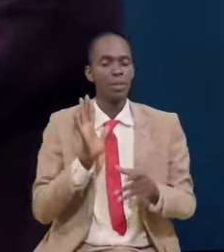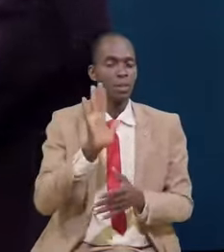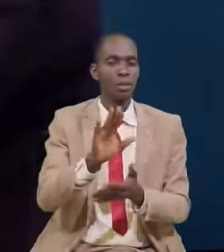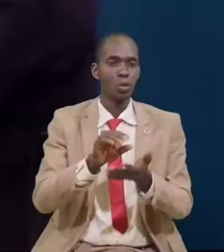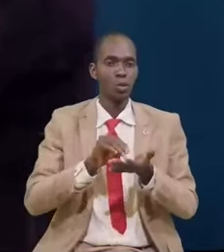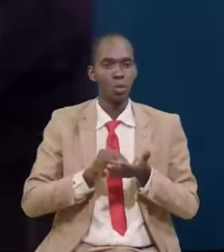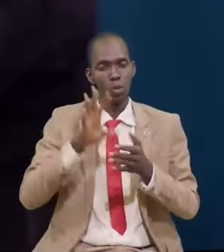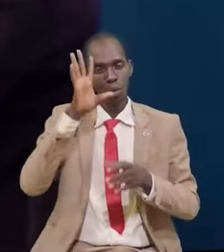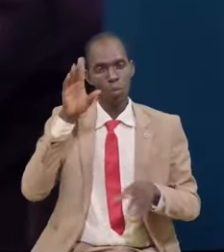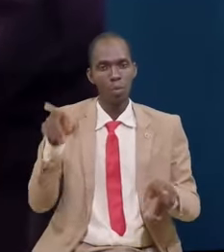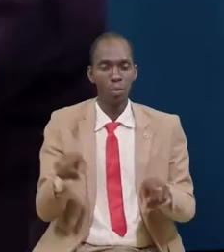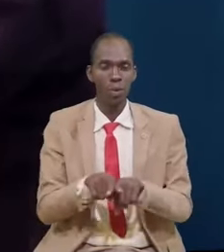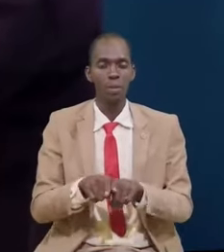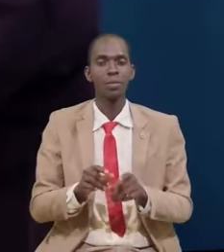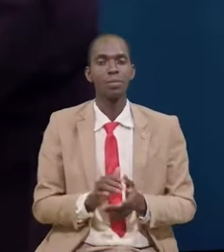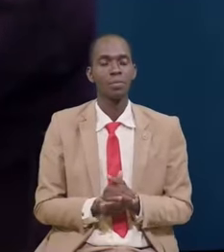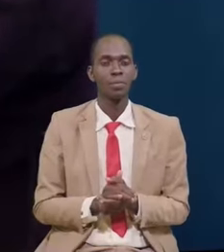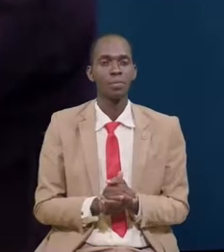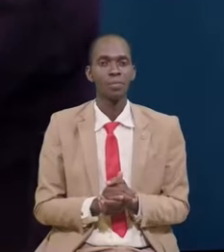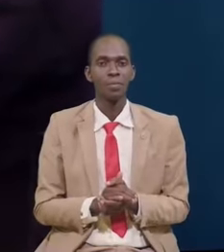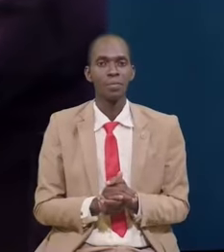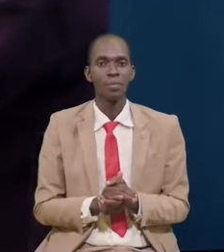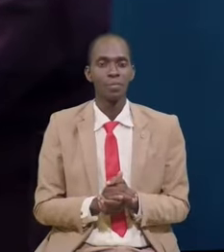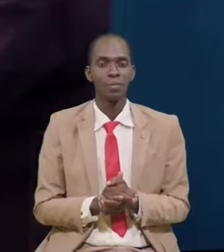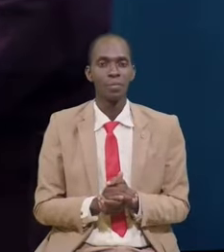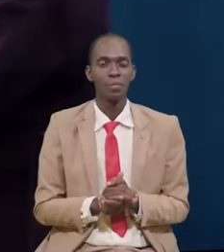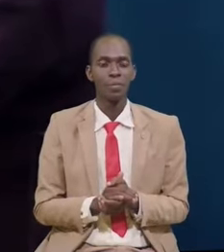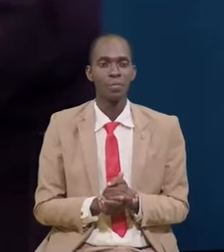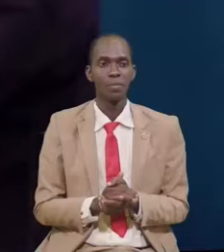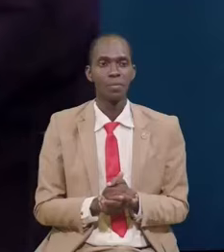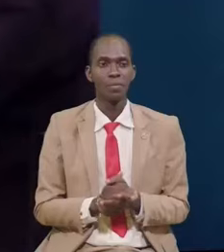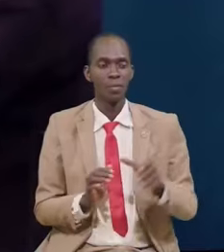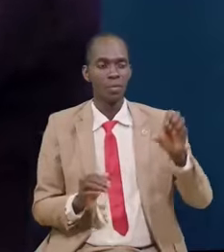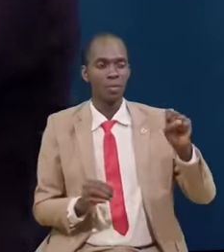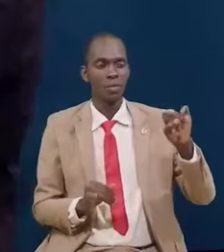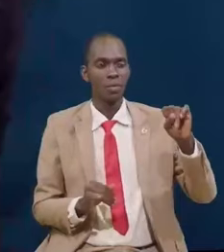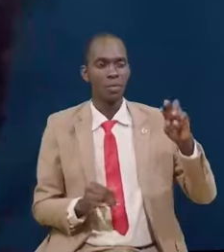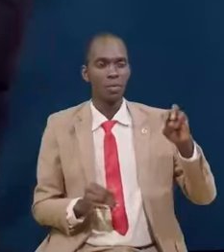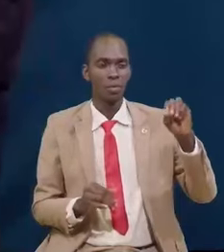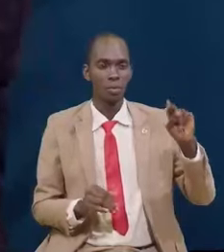41. Ce fut lui qui rencontra le premier son frère. Simon,